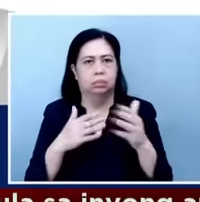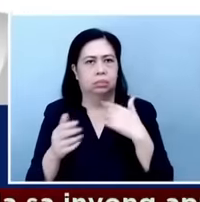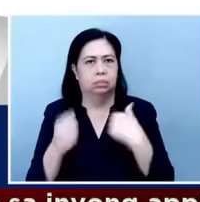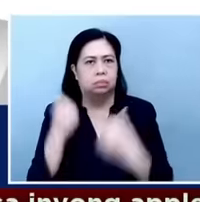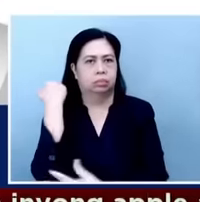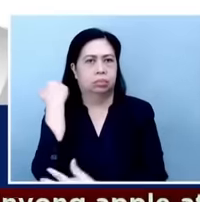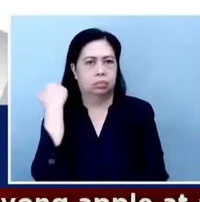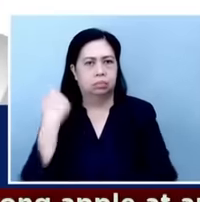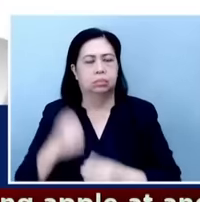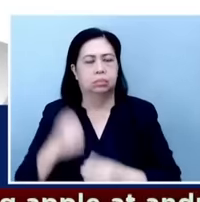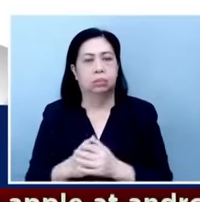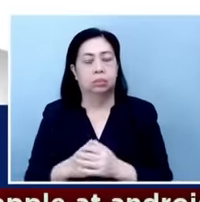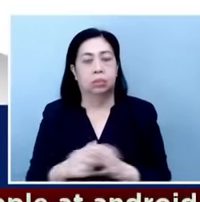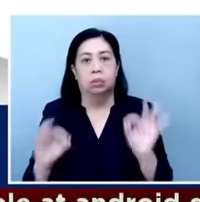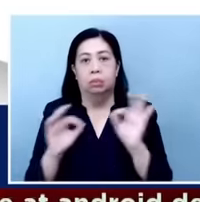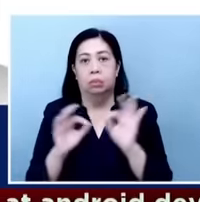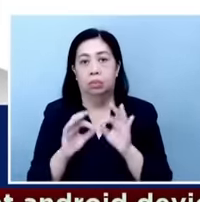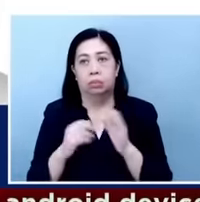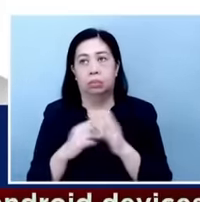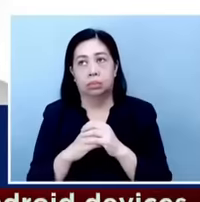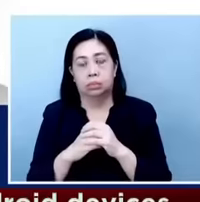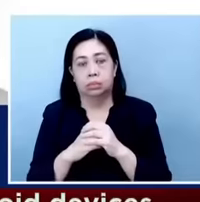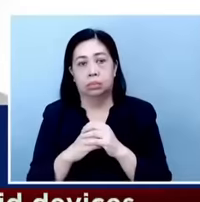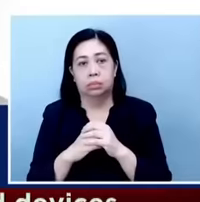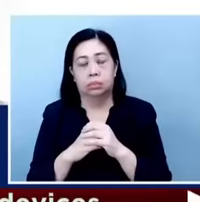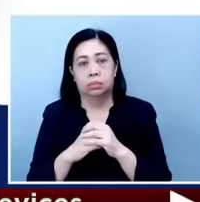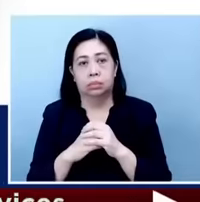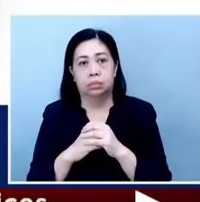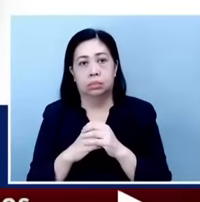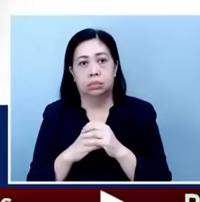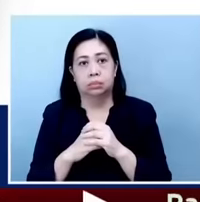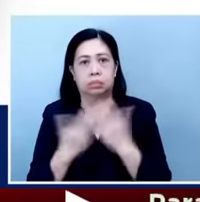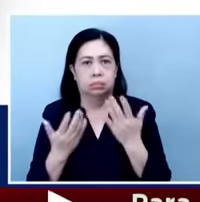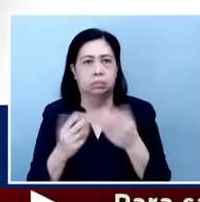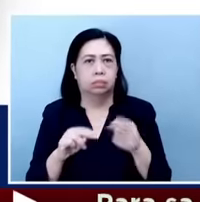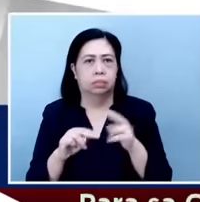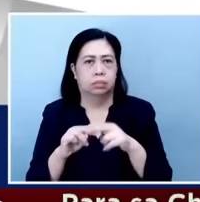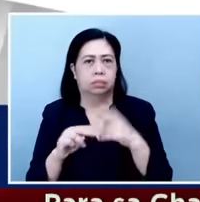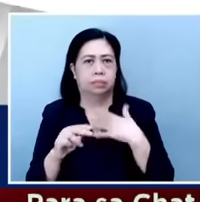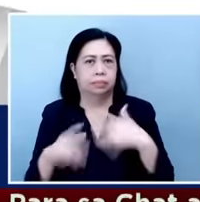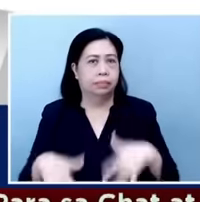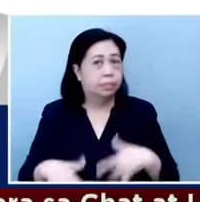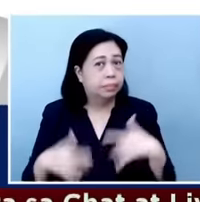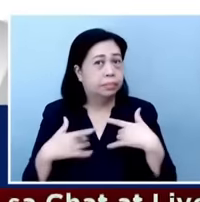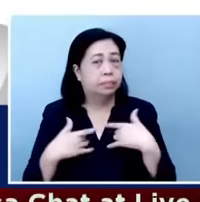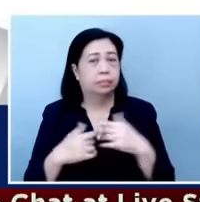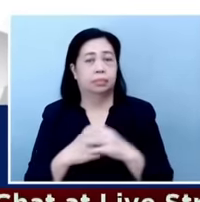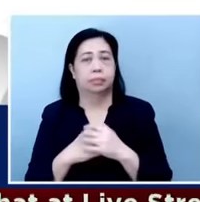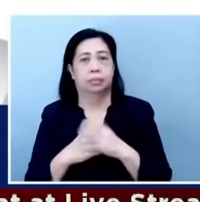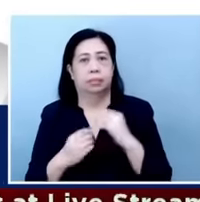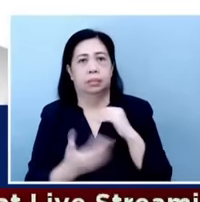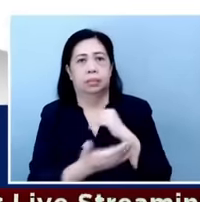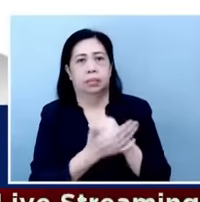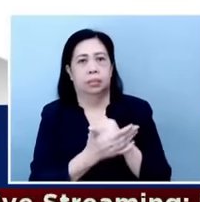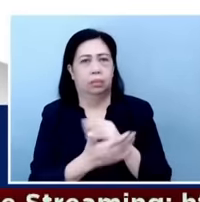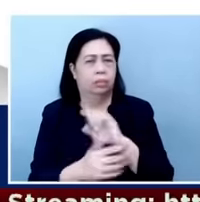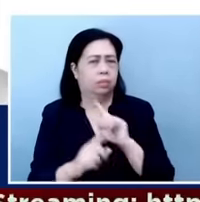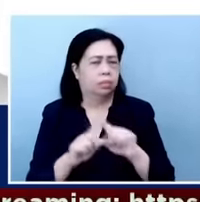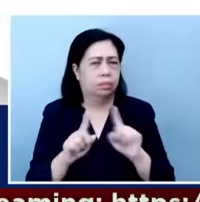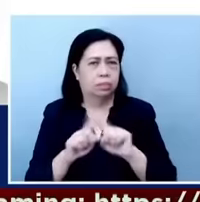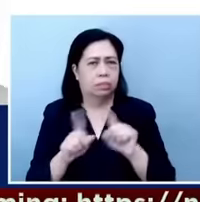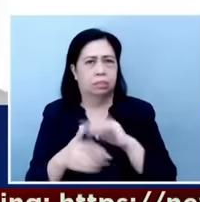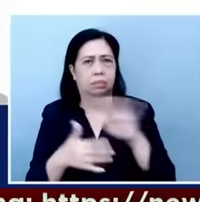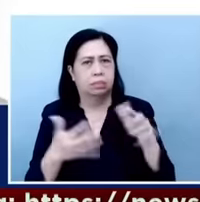Basta ang kuwang ko lang sa kanya na pahabaan ang buhay ko at saka iwas ako sa lahat ng mga